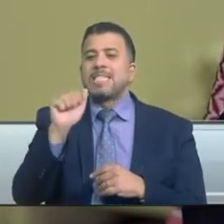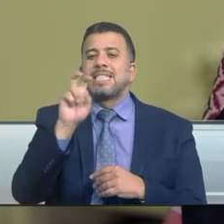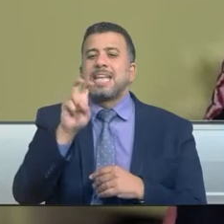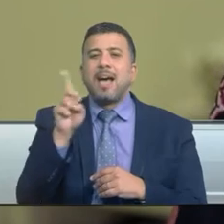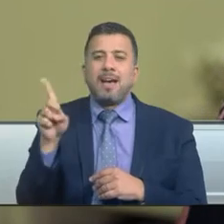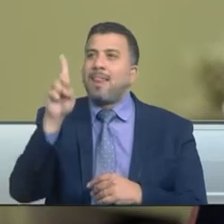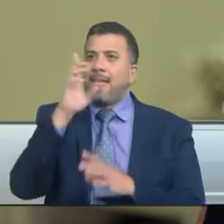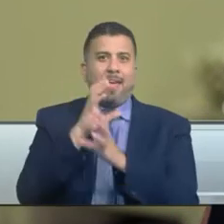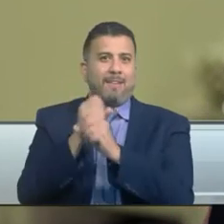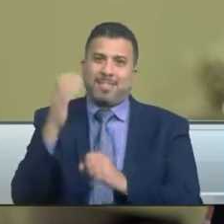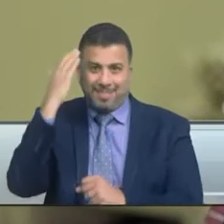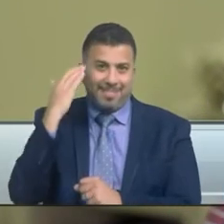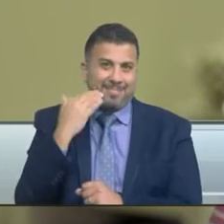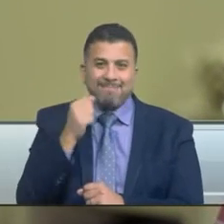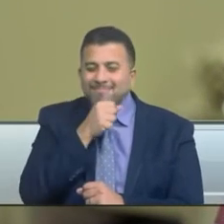يحفظها